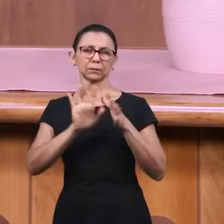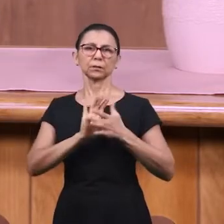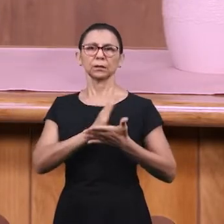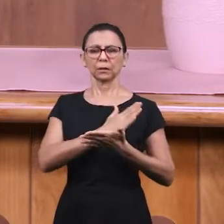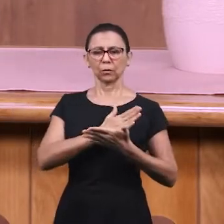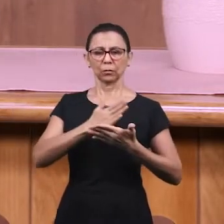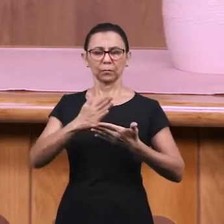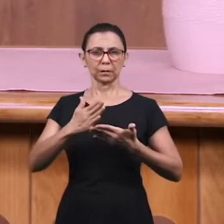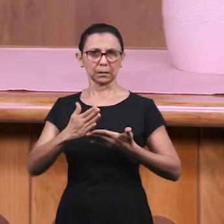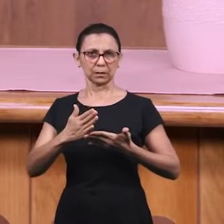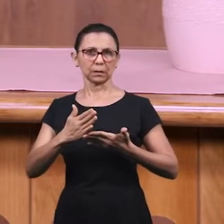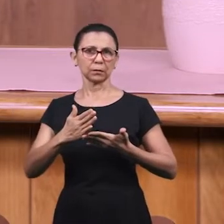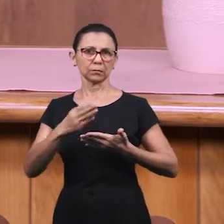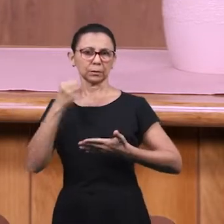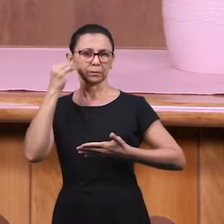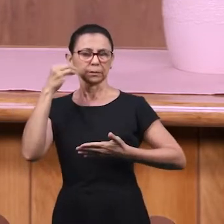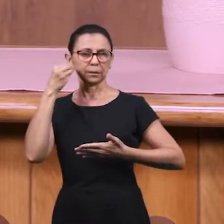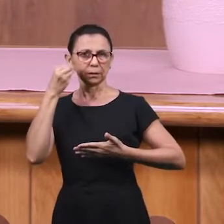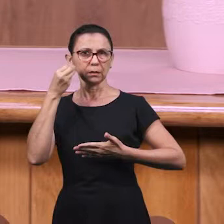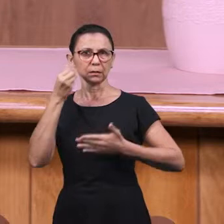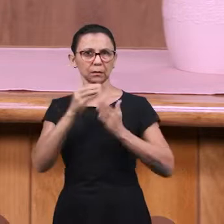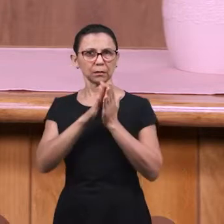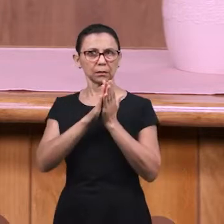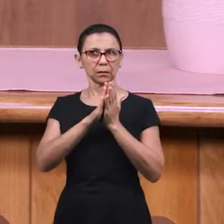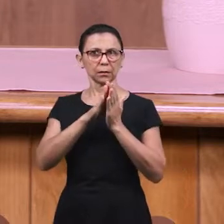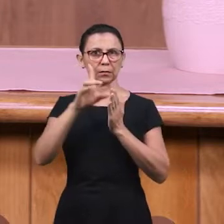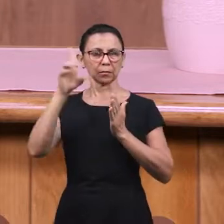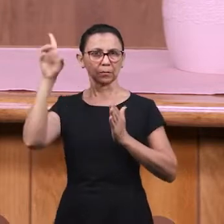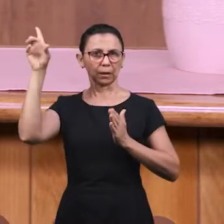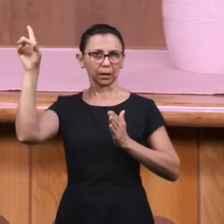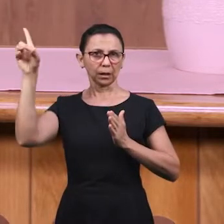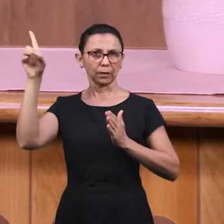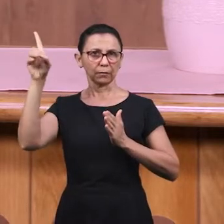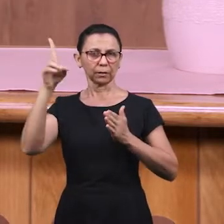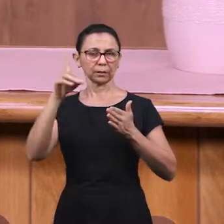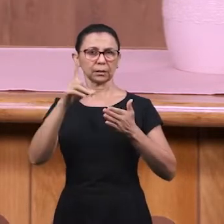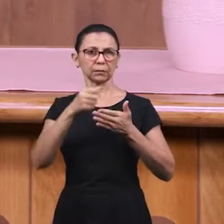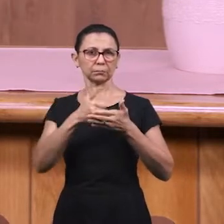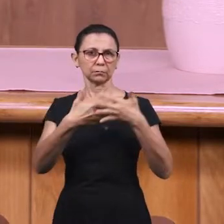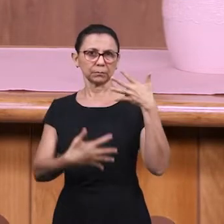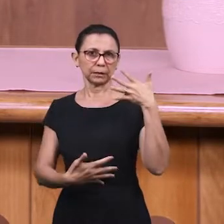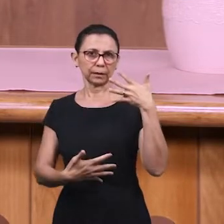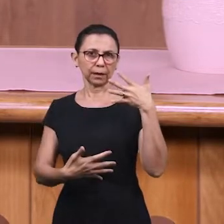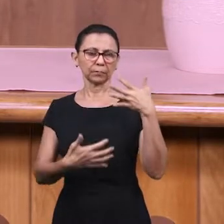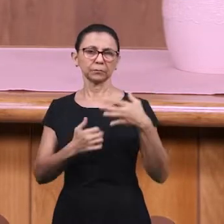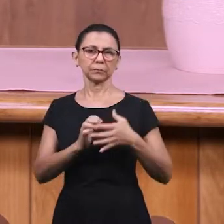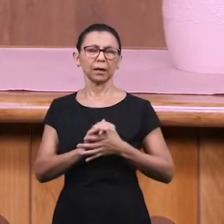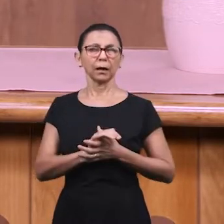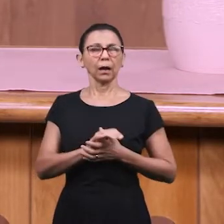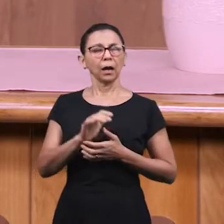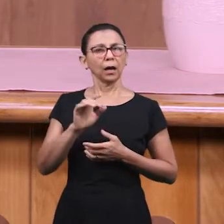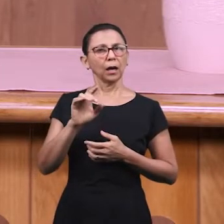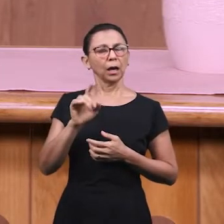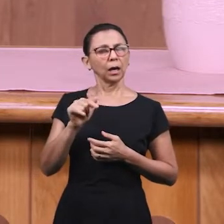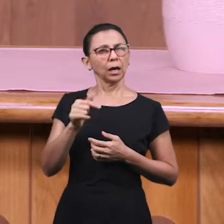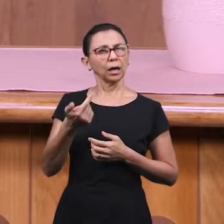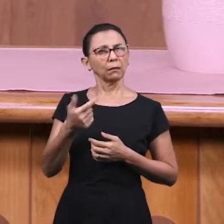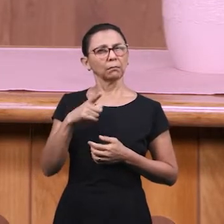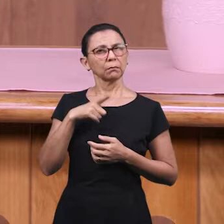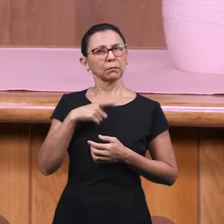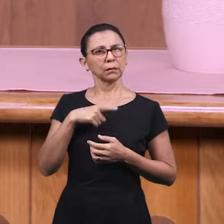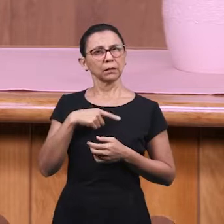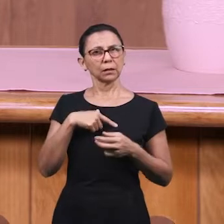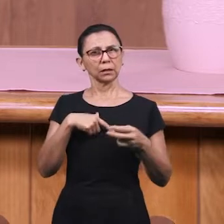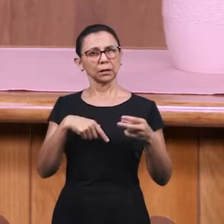здесь с вами поделиться, когда мы начали говорить об этом опыте Слова, я хотел поделиться этим текстом, который находится в